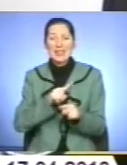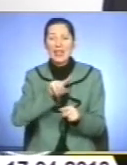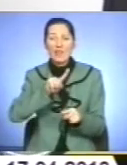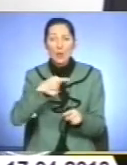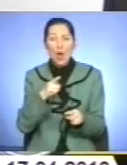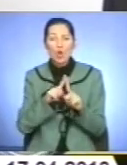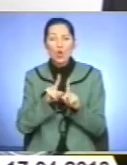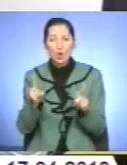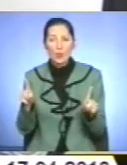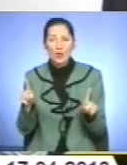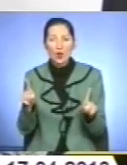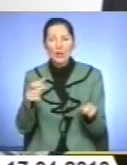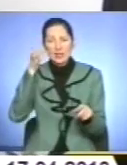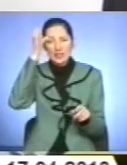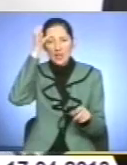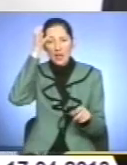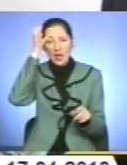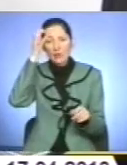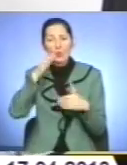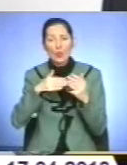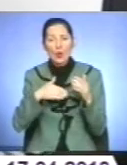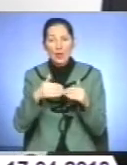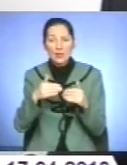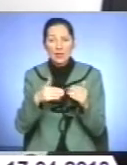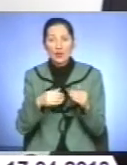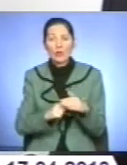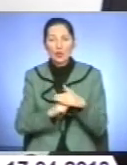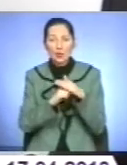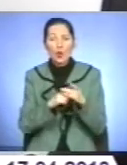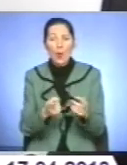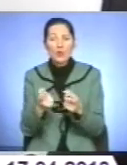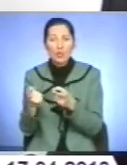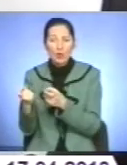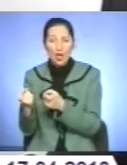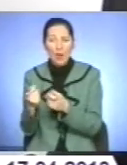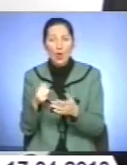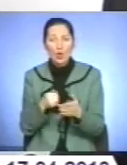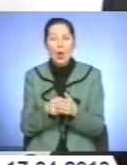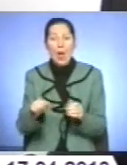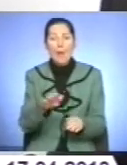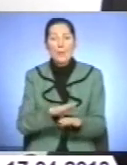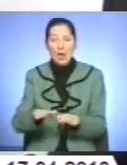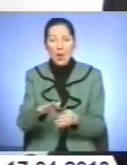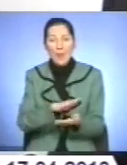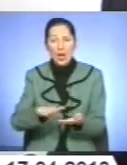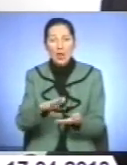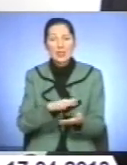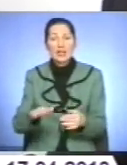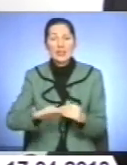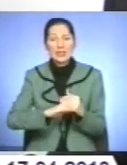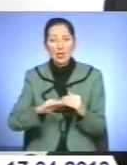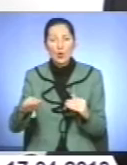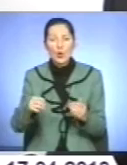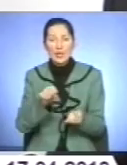особливого знання якоїсь професії. Ми в основному залучаємо до прибирання дійсно території, прибирання